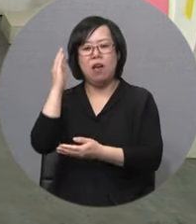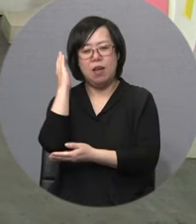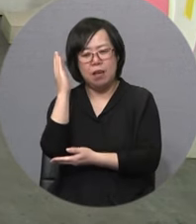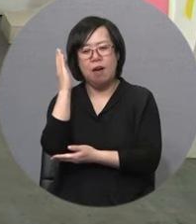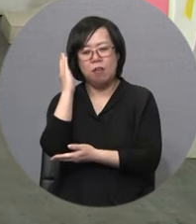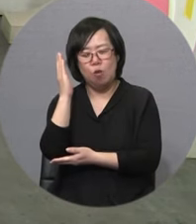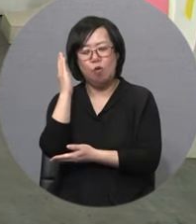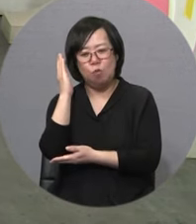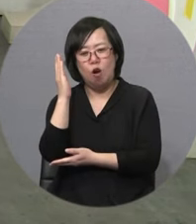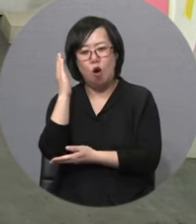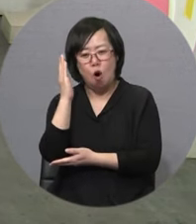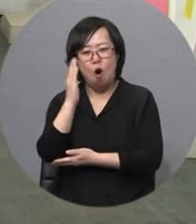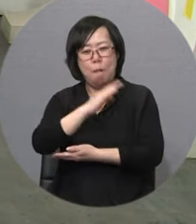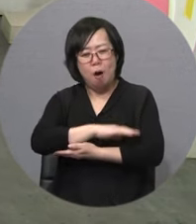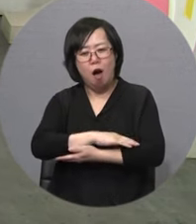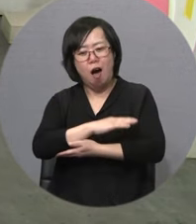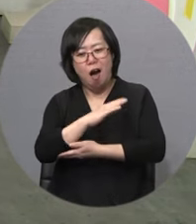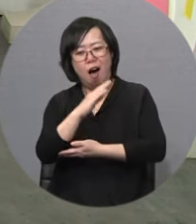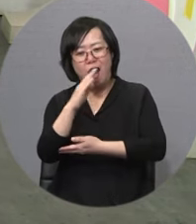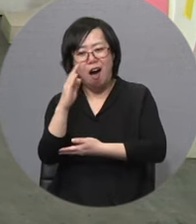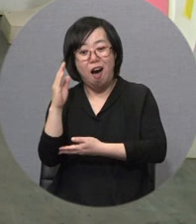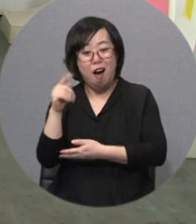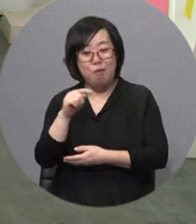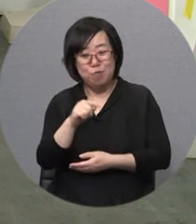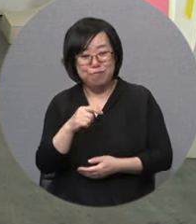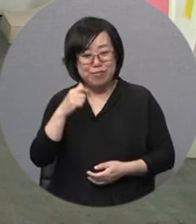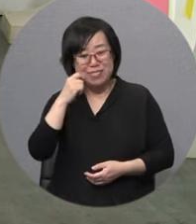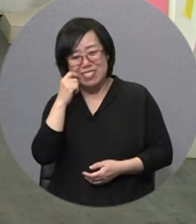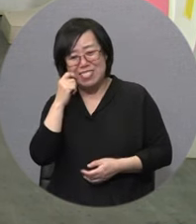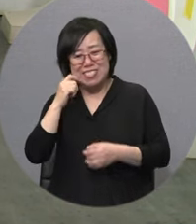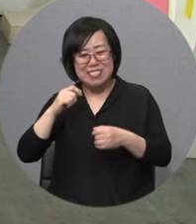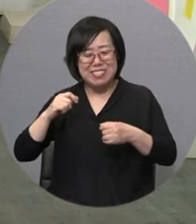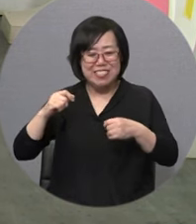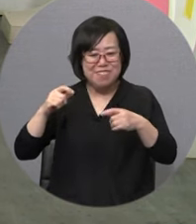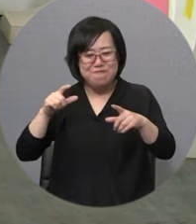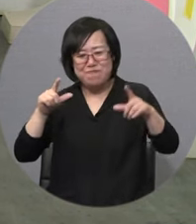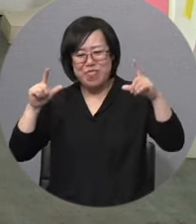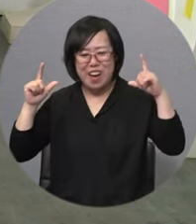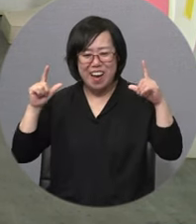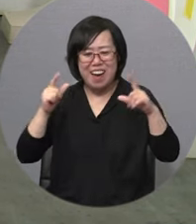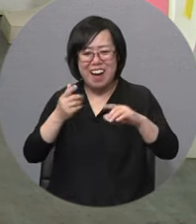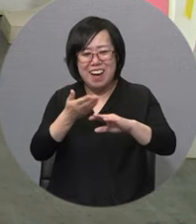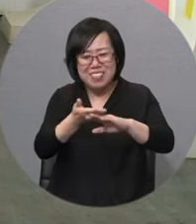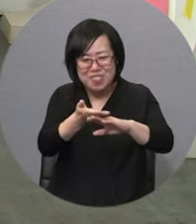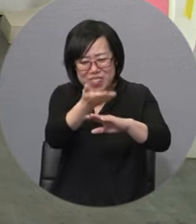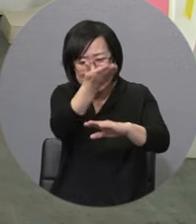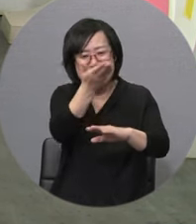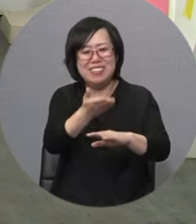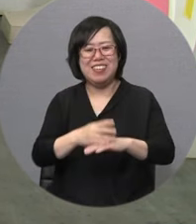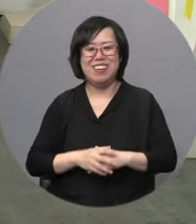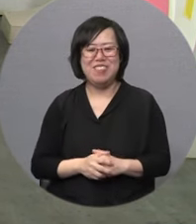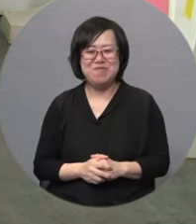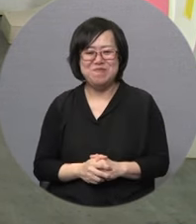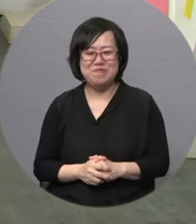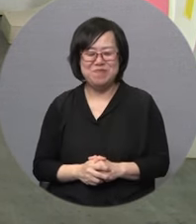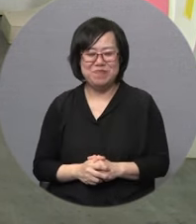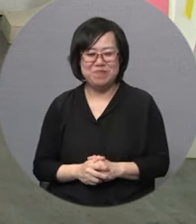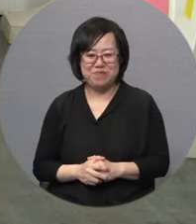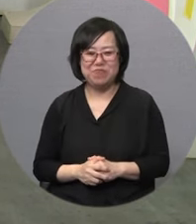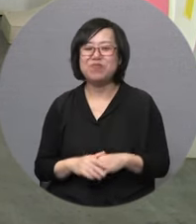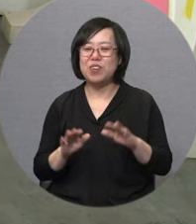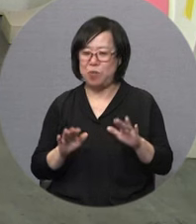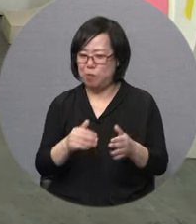글자 말씀을 드리지 않아도 얼굴만 봬도 다 아주 진짜 삼척 동작까지 아시는 분이 남진 예, 슈퍼스타님의